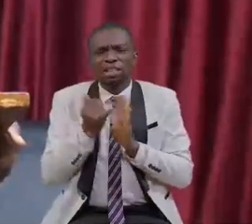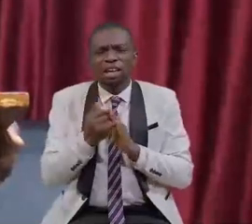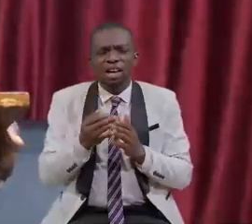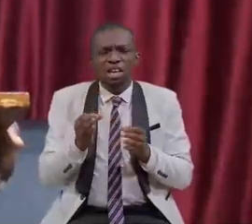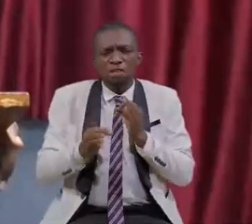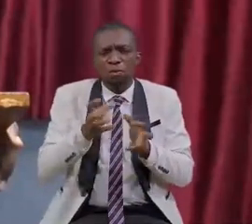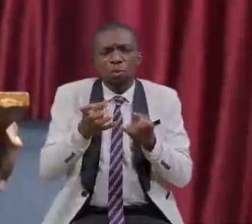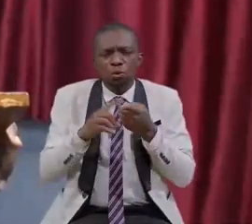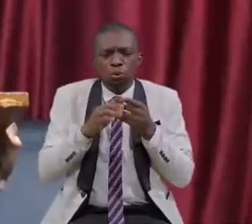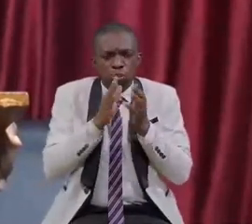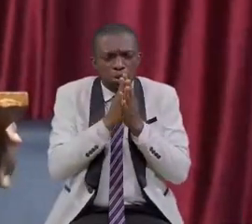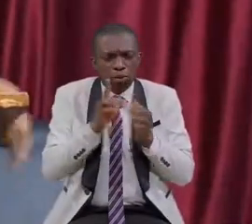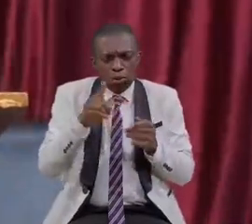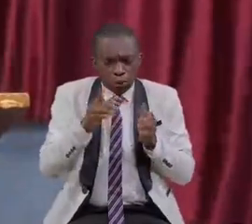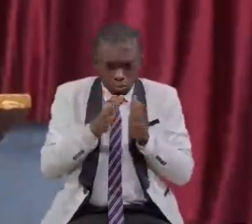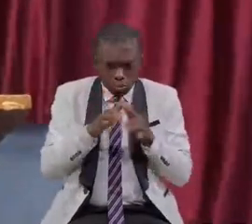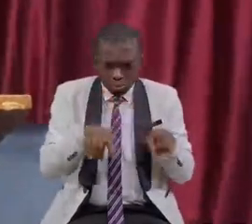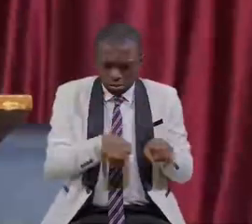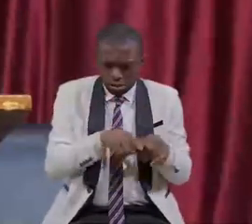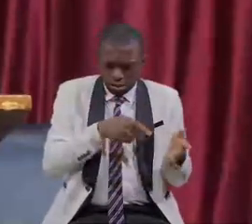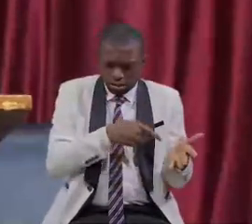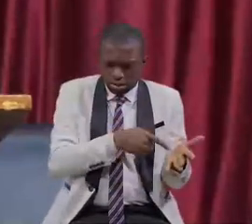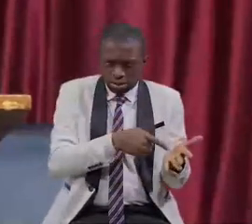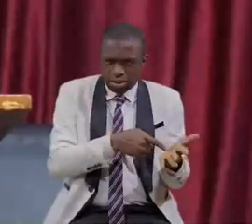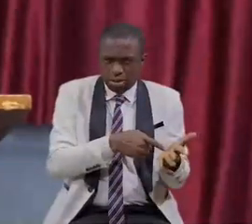prions, voici comment nous devons prier.